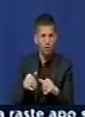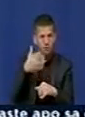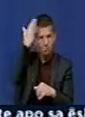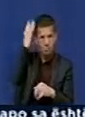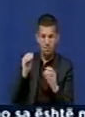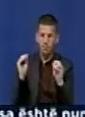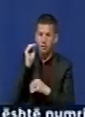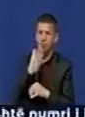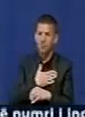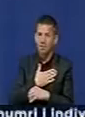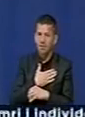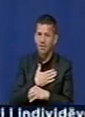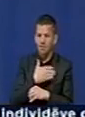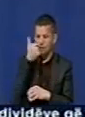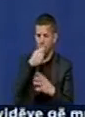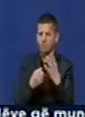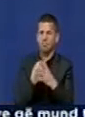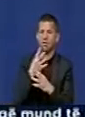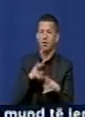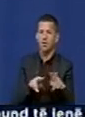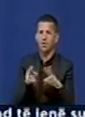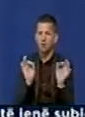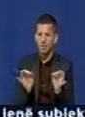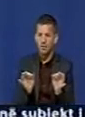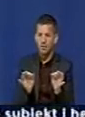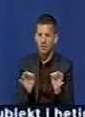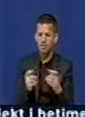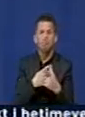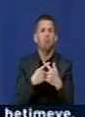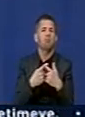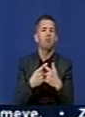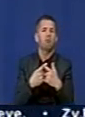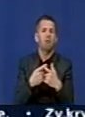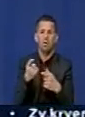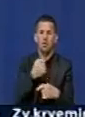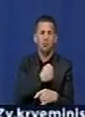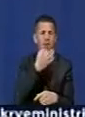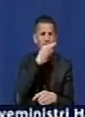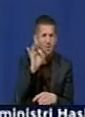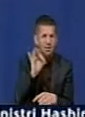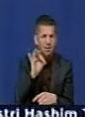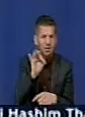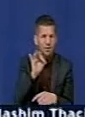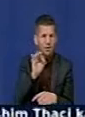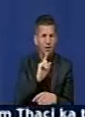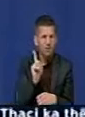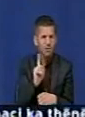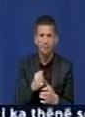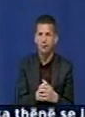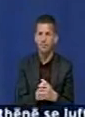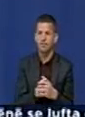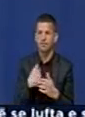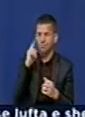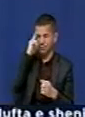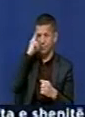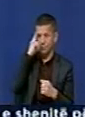shqetësohen më tepër se ne për formimin e gjykatës speciale, apo të jenë më dhëtar se ne në këtë kuvend. Ne e dim të